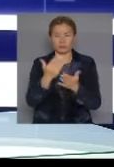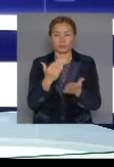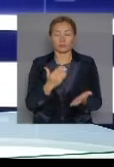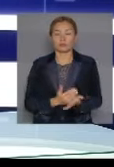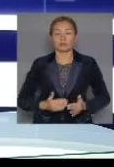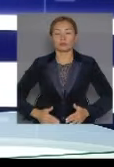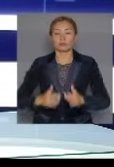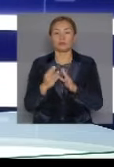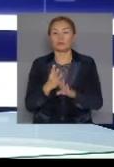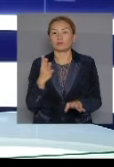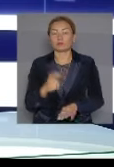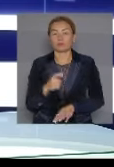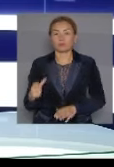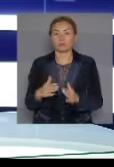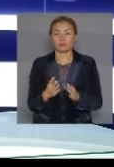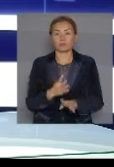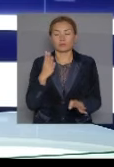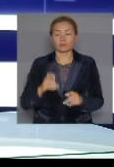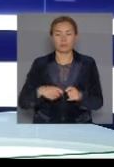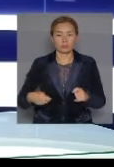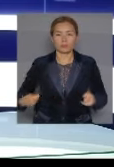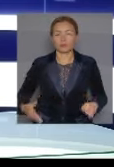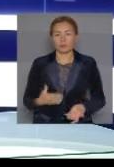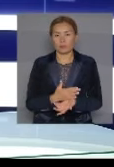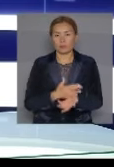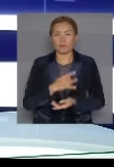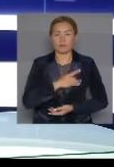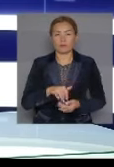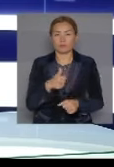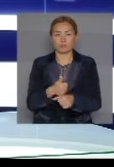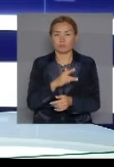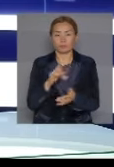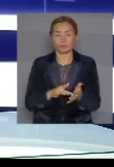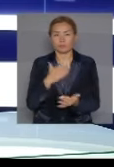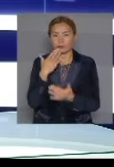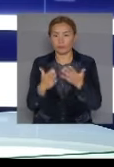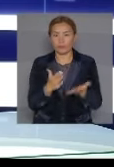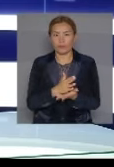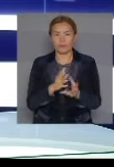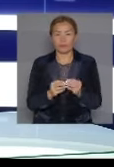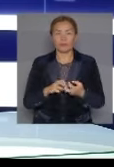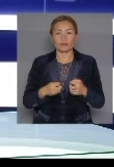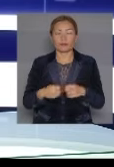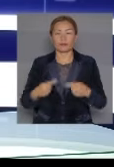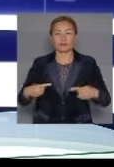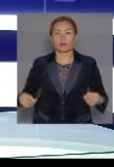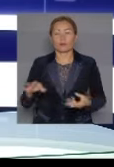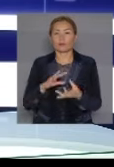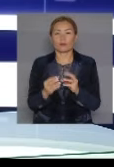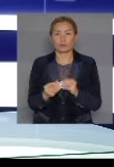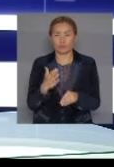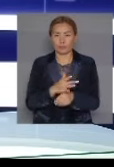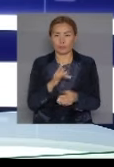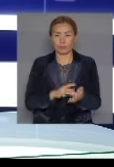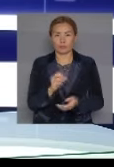үй алуға кезекте тұрғандар үй кезегінің баяу жүріп жатқандарын айтып, қала басшысын сұрақтың астын алды. Түйткілді мәселенің түйінін тарқату үшін